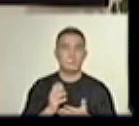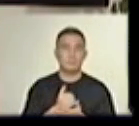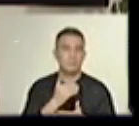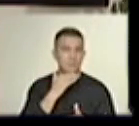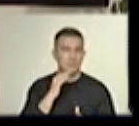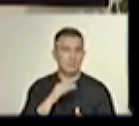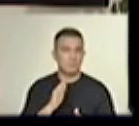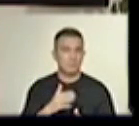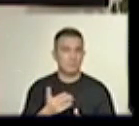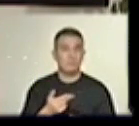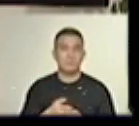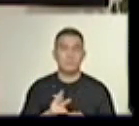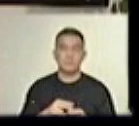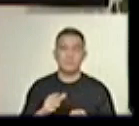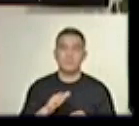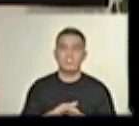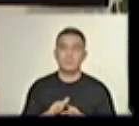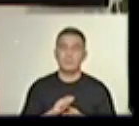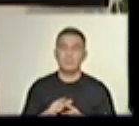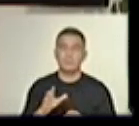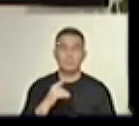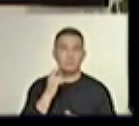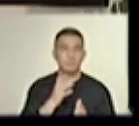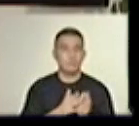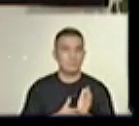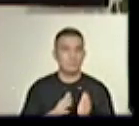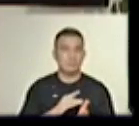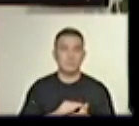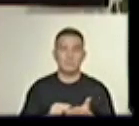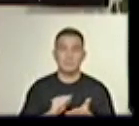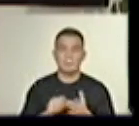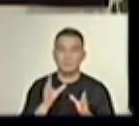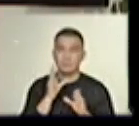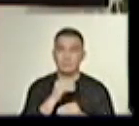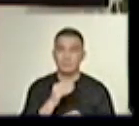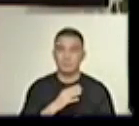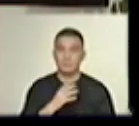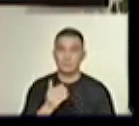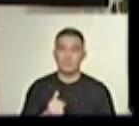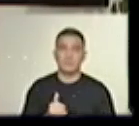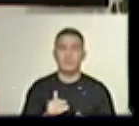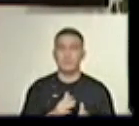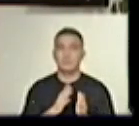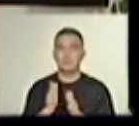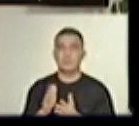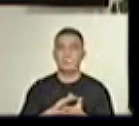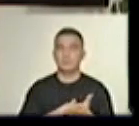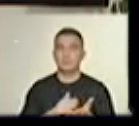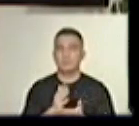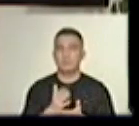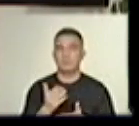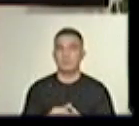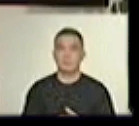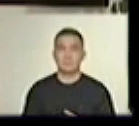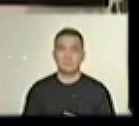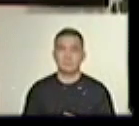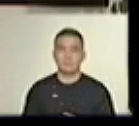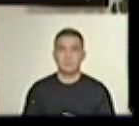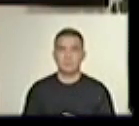Sizga bu topshiriq tushunarli bo'ldimi? Yozishga ulgurdingizmi? U holda keyingi masalaga o'tishimiz mumkin.